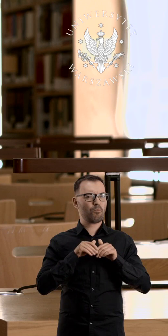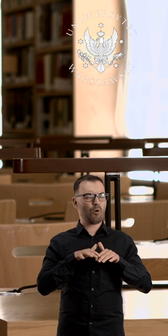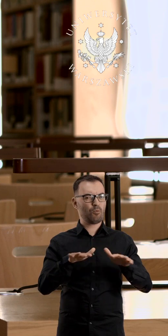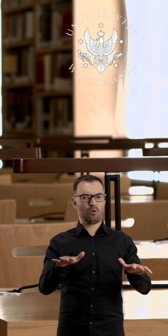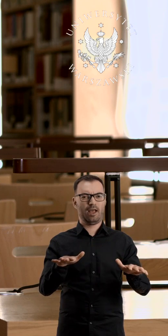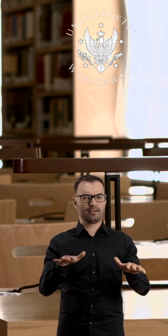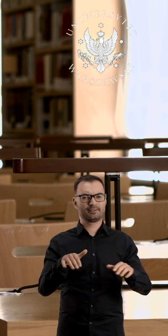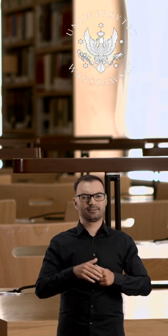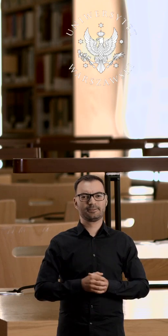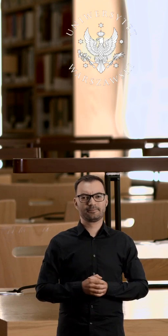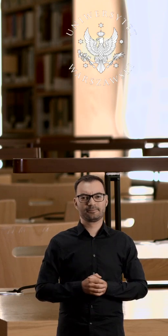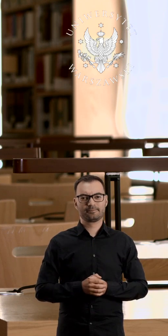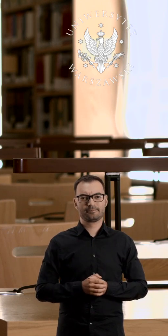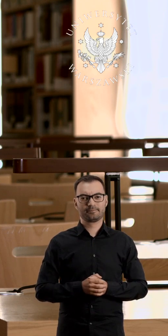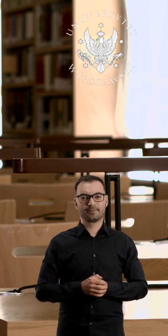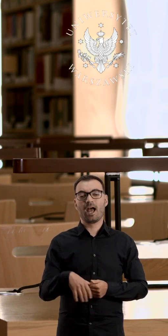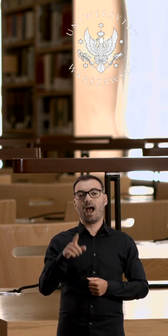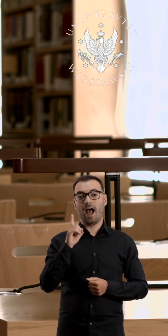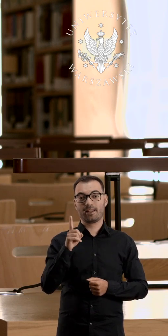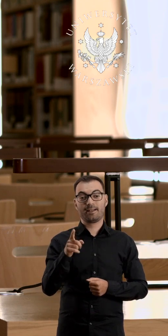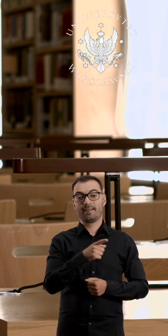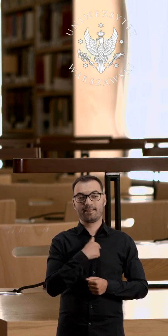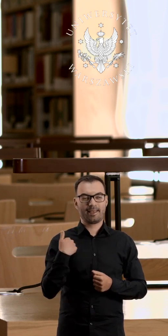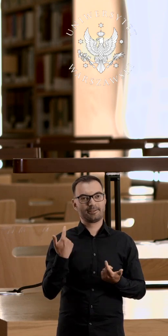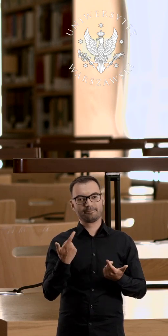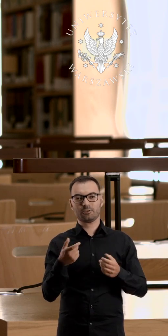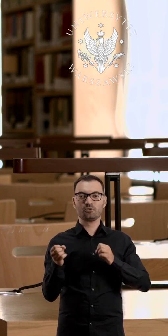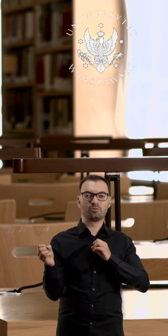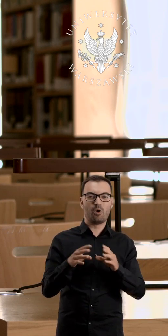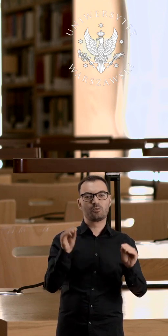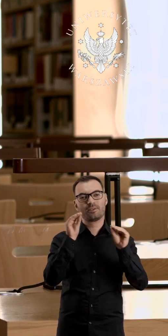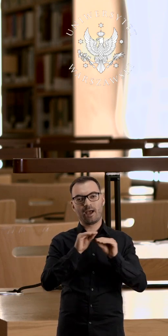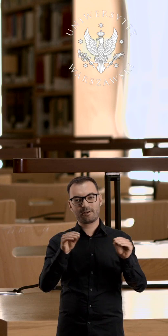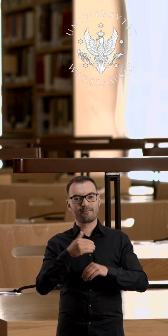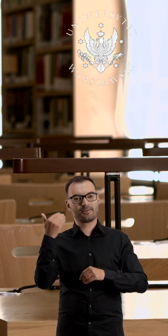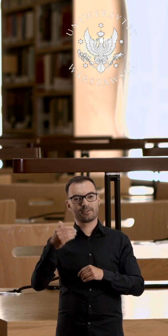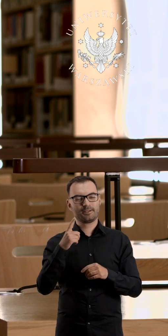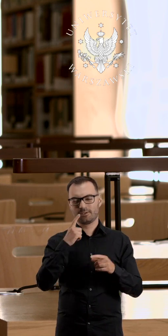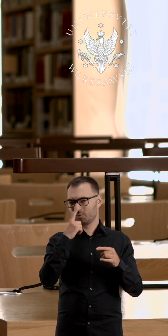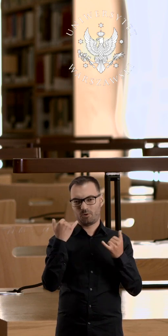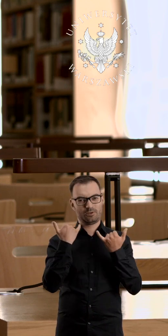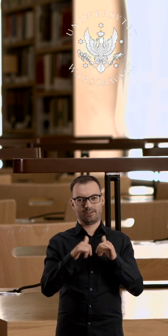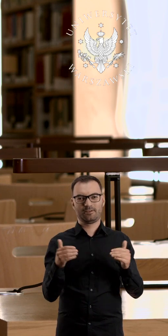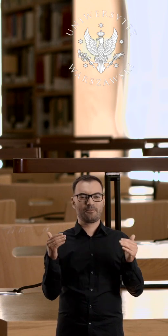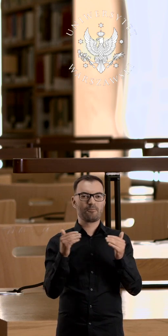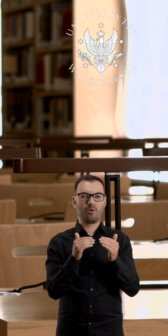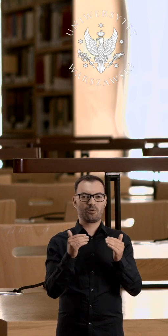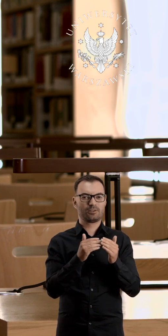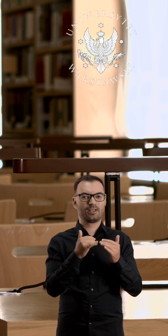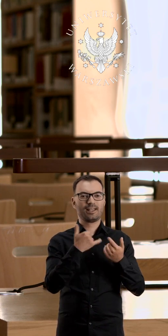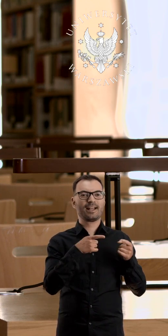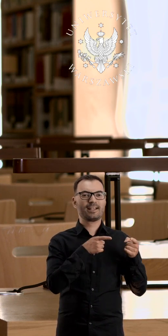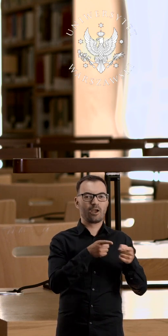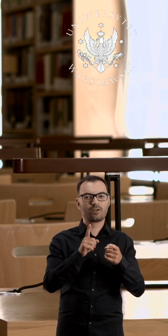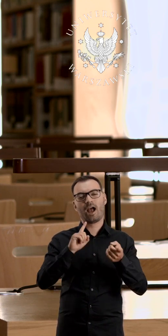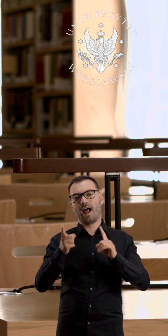kierunków humanistycznych na Uniwersytecie Warszawskim. Jednak sposób, w jaki wykładamy, zasadniczo różni się od tego, czego można oczekiwać po